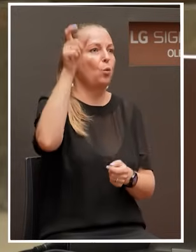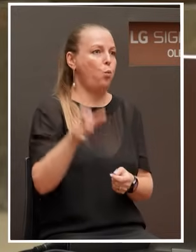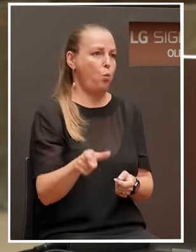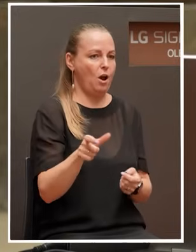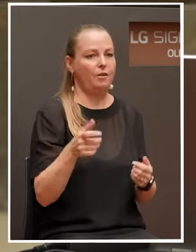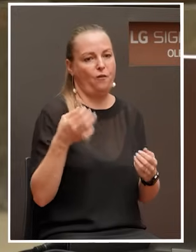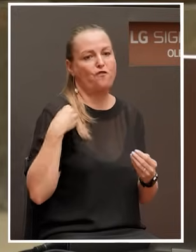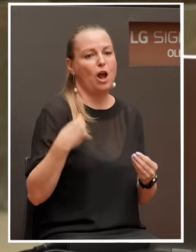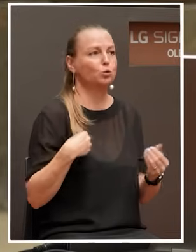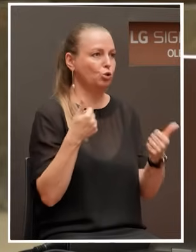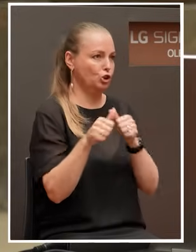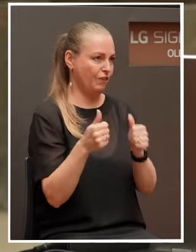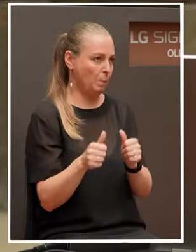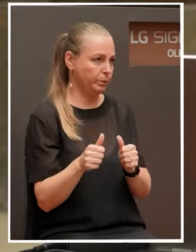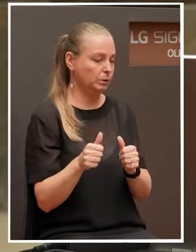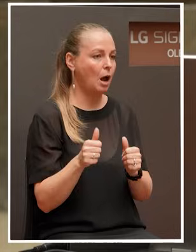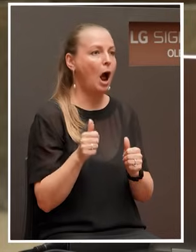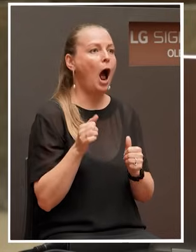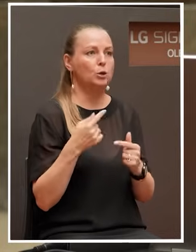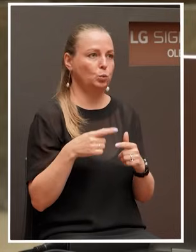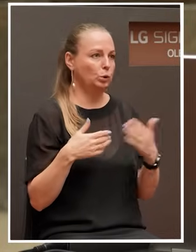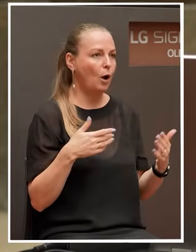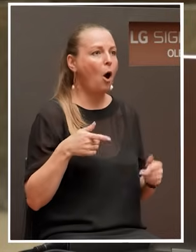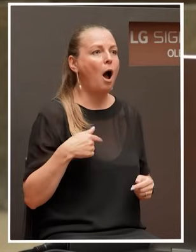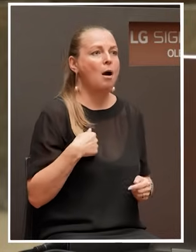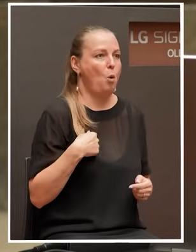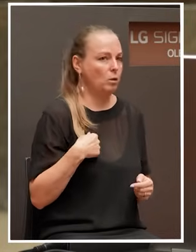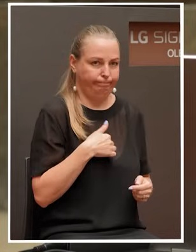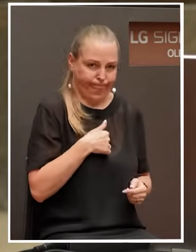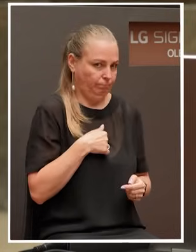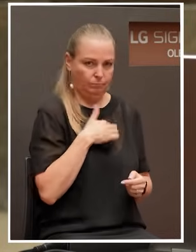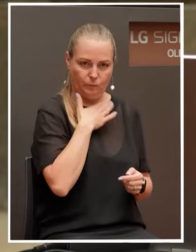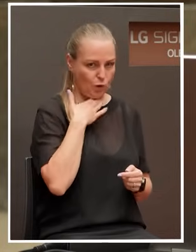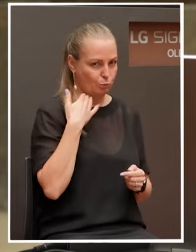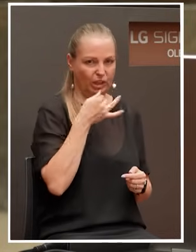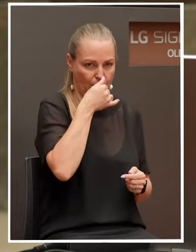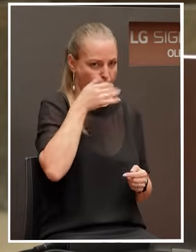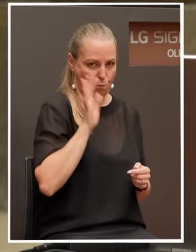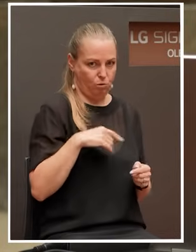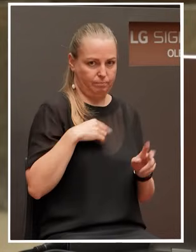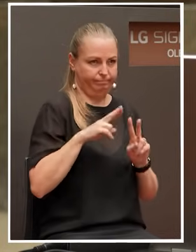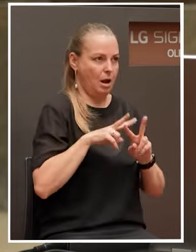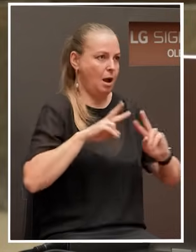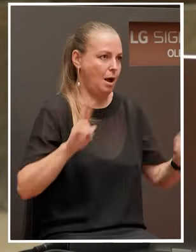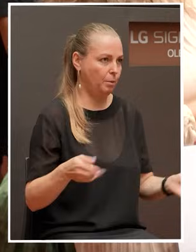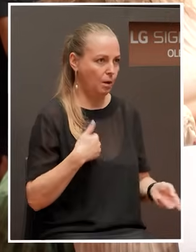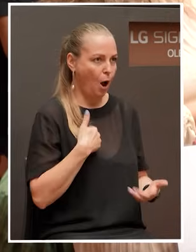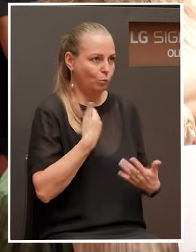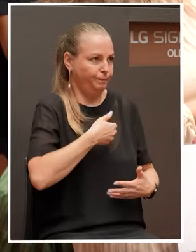сейчас. А с другой стороны, он не может, не хочет писать как Сера. Во-первых, он уже взрослый, он сам по